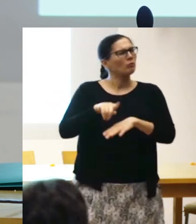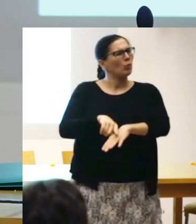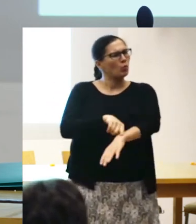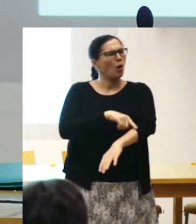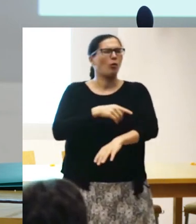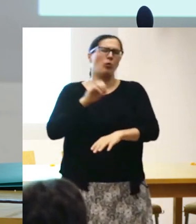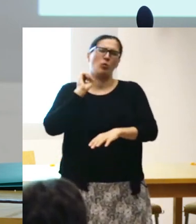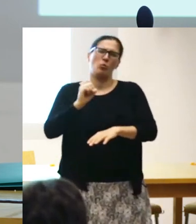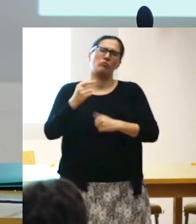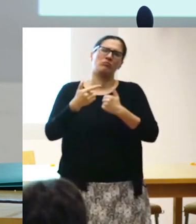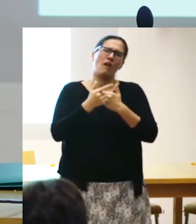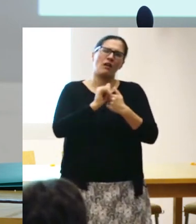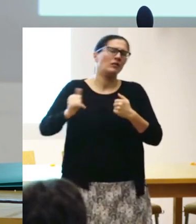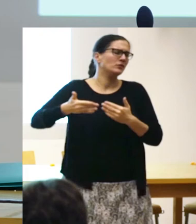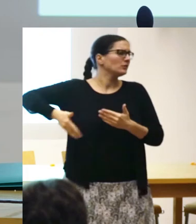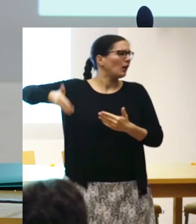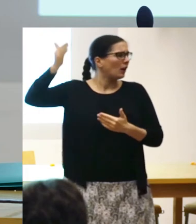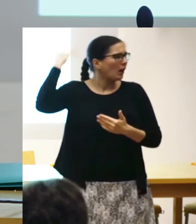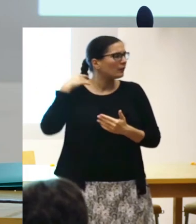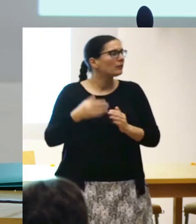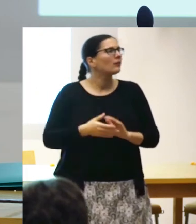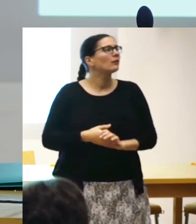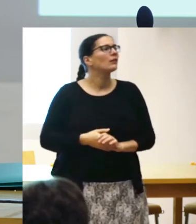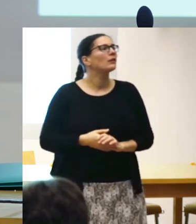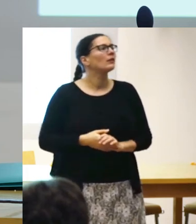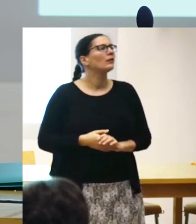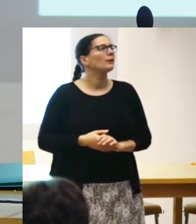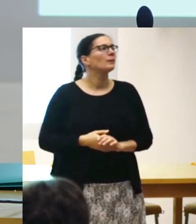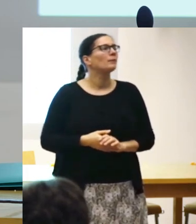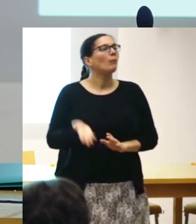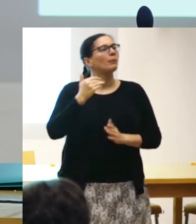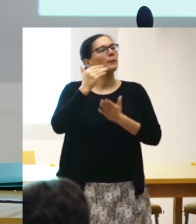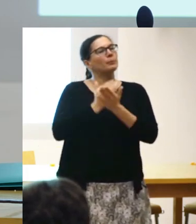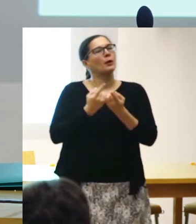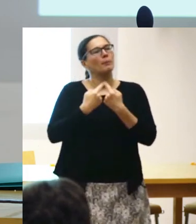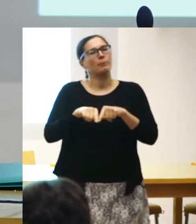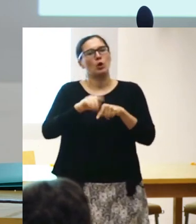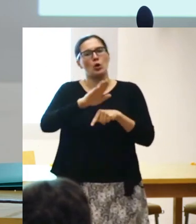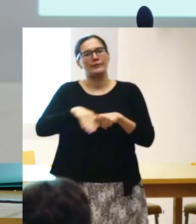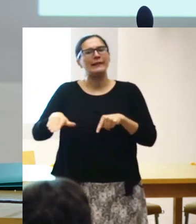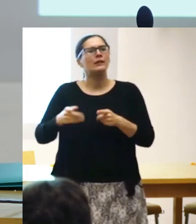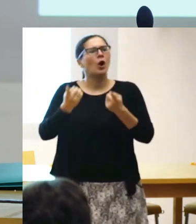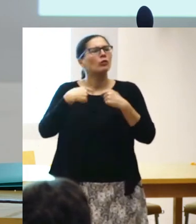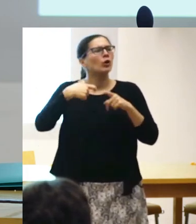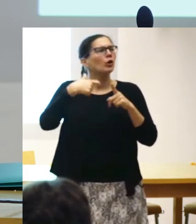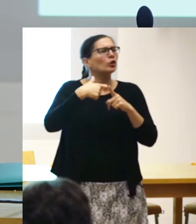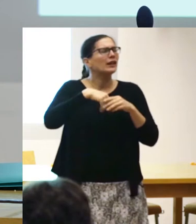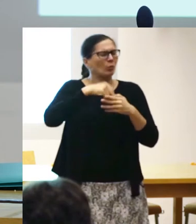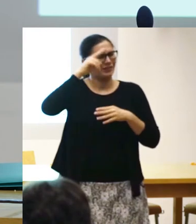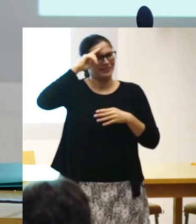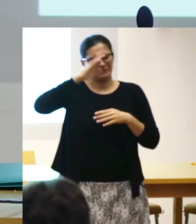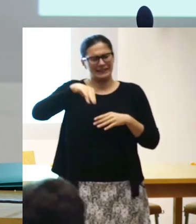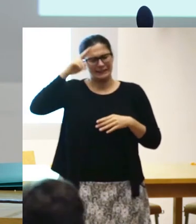před 12 lety, já jsem začínala s programy pro děti z Kociánky, což je brněnský dětský